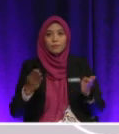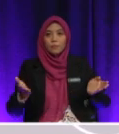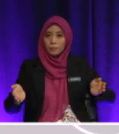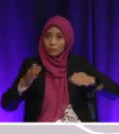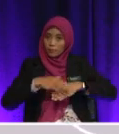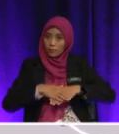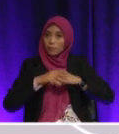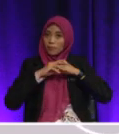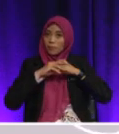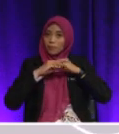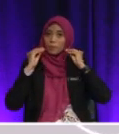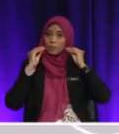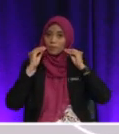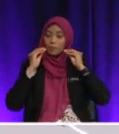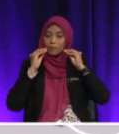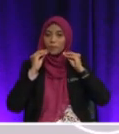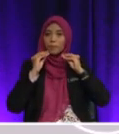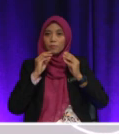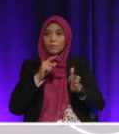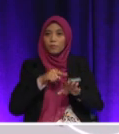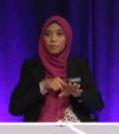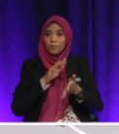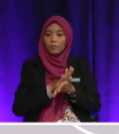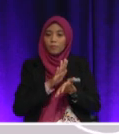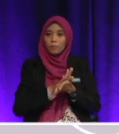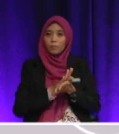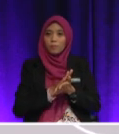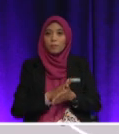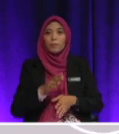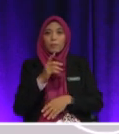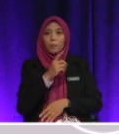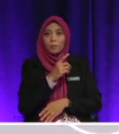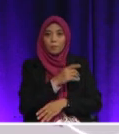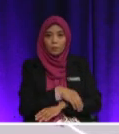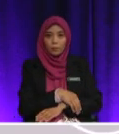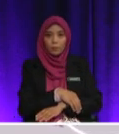Inggris dan bahasa Inggris diajar di sekolah Melayu